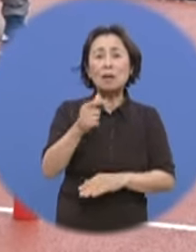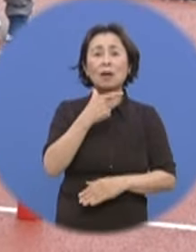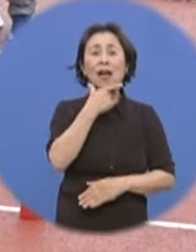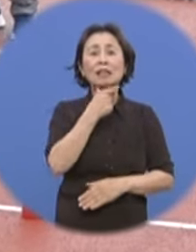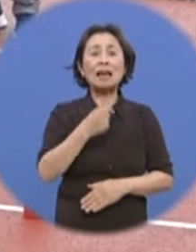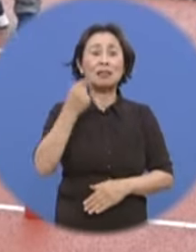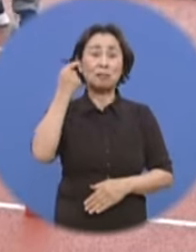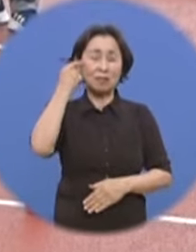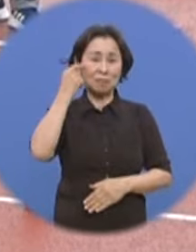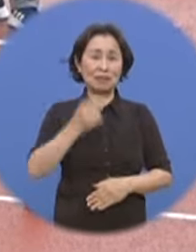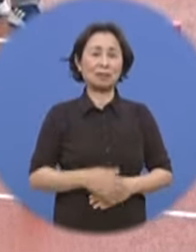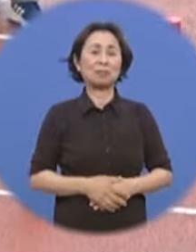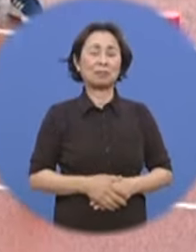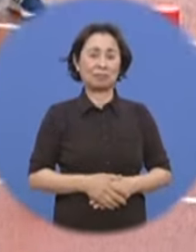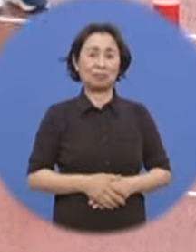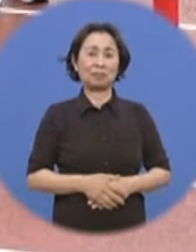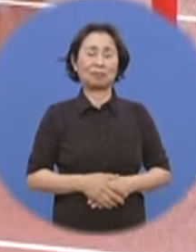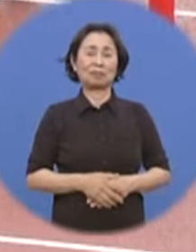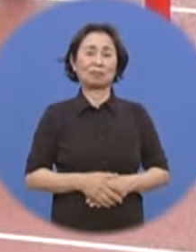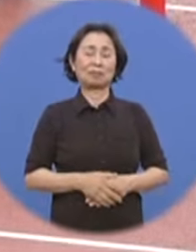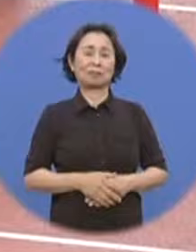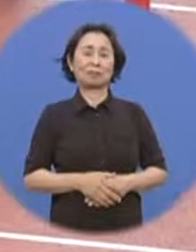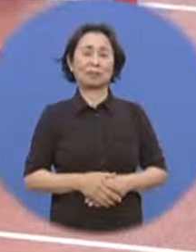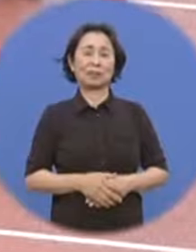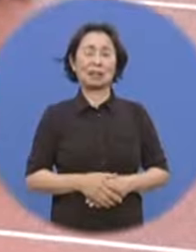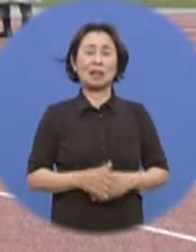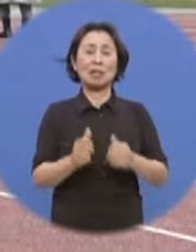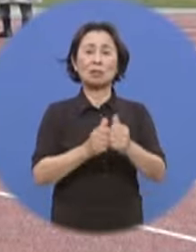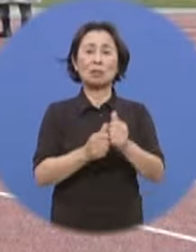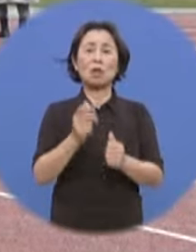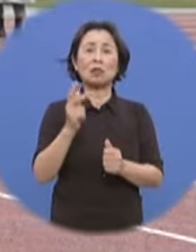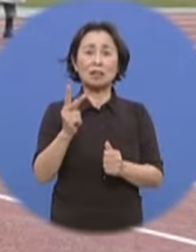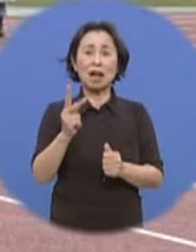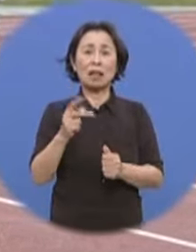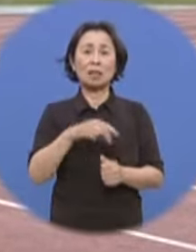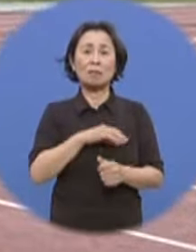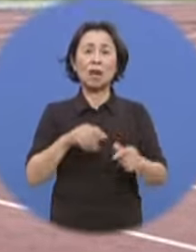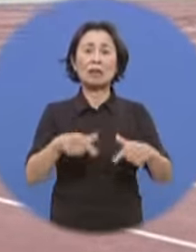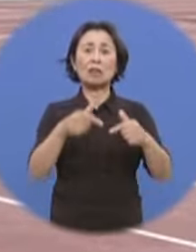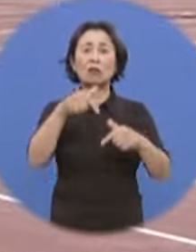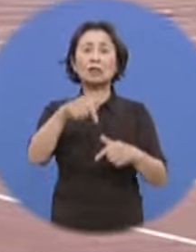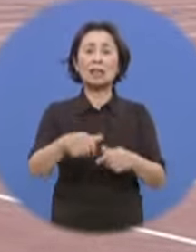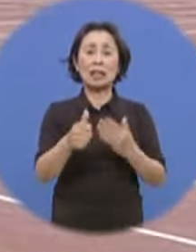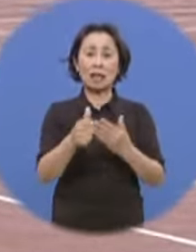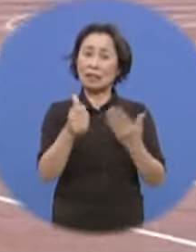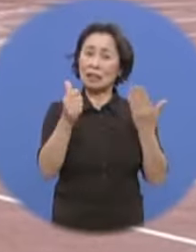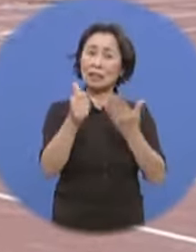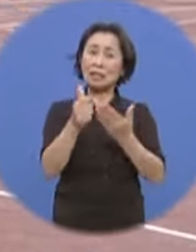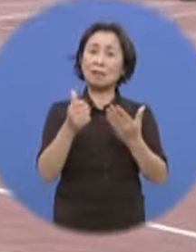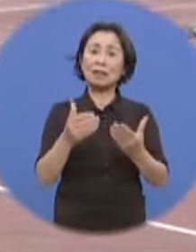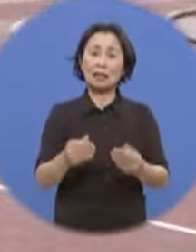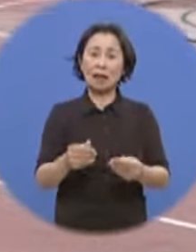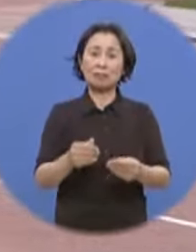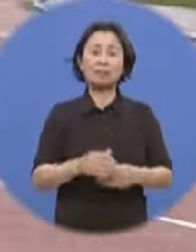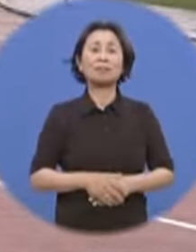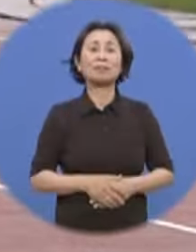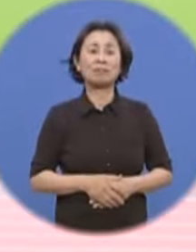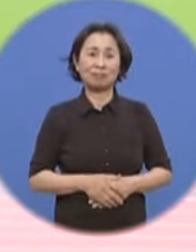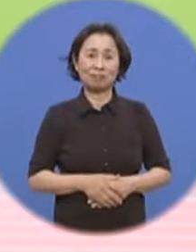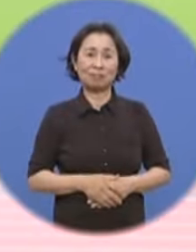ます最後にスポーツ家木下さんに今後の展開県民へのメッセージを聞きまし